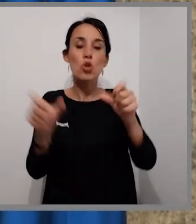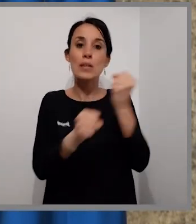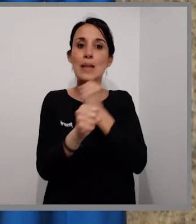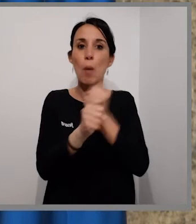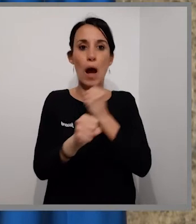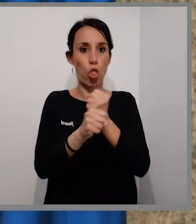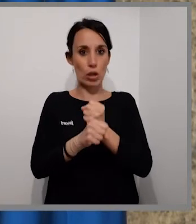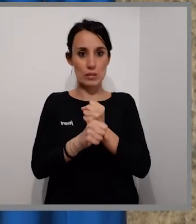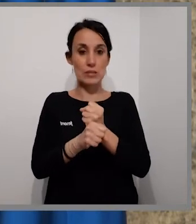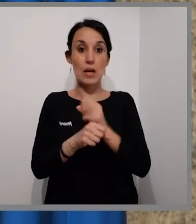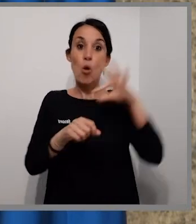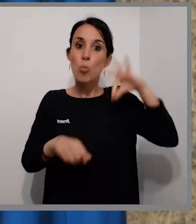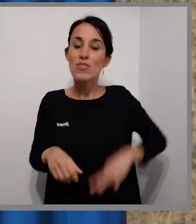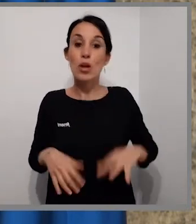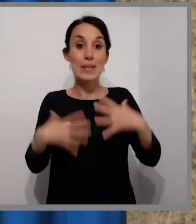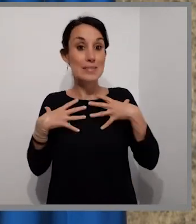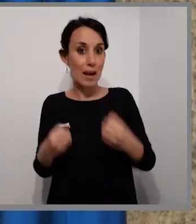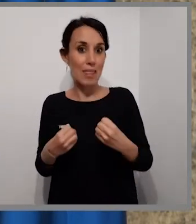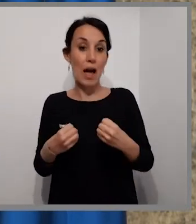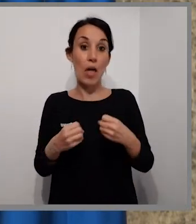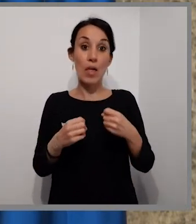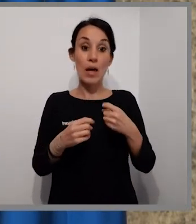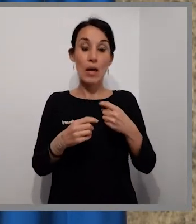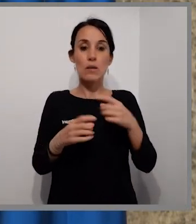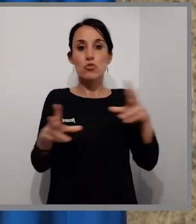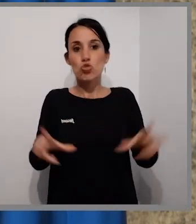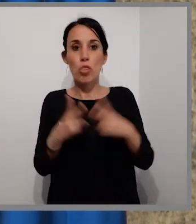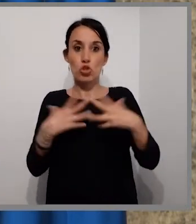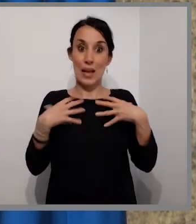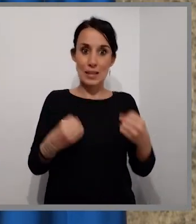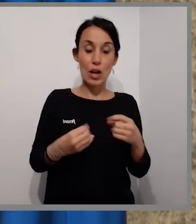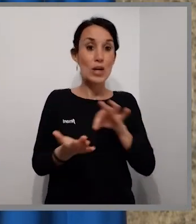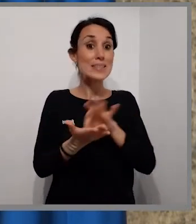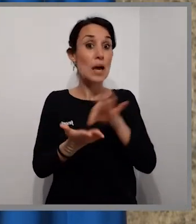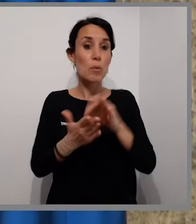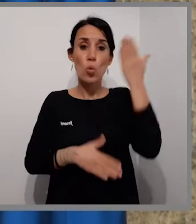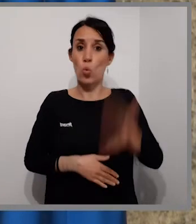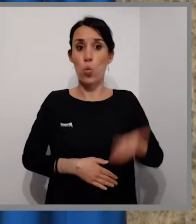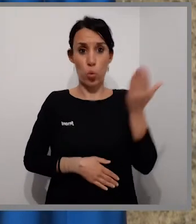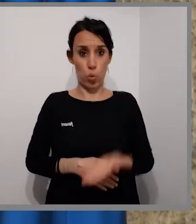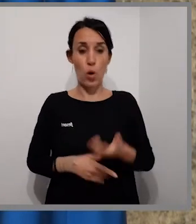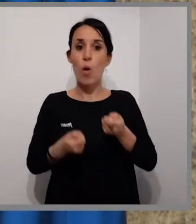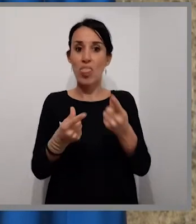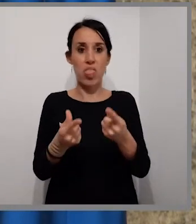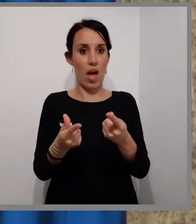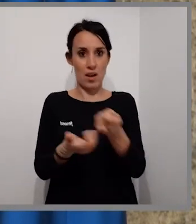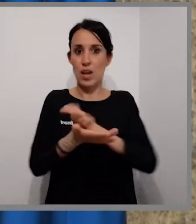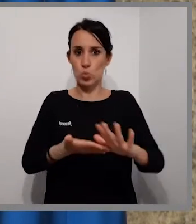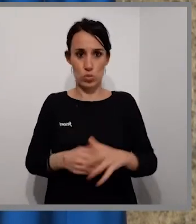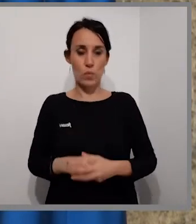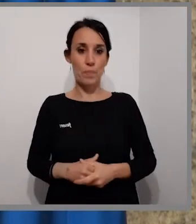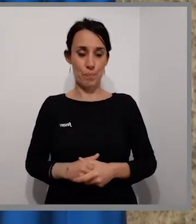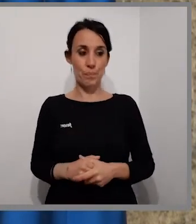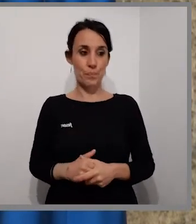als treballadors i a les treballadores, als professionals de la sanitat que estan fent i dels sociosanitaris que estan fent un servei, un gran servici a la